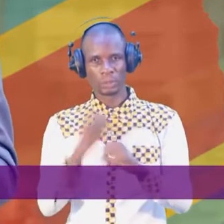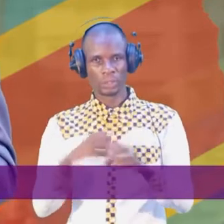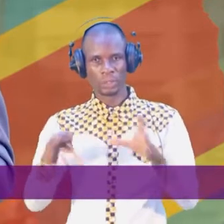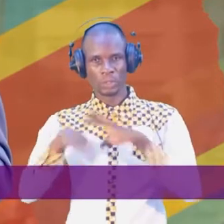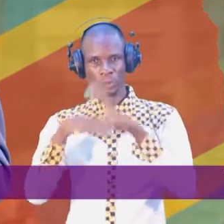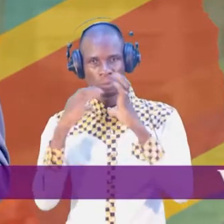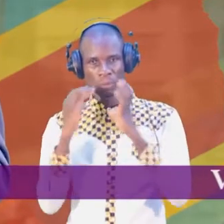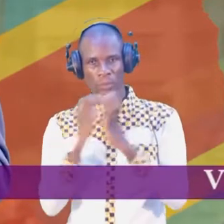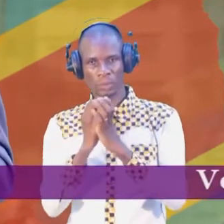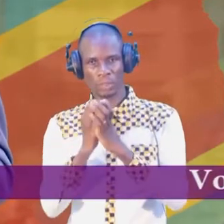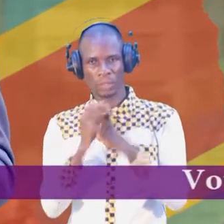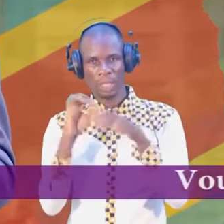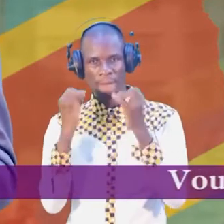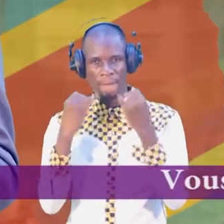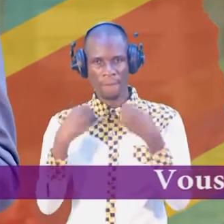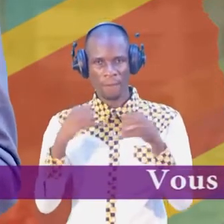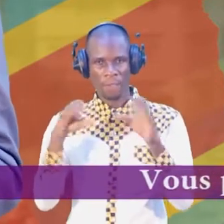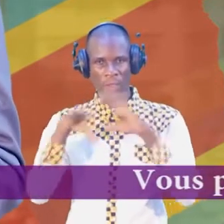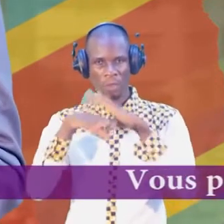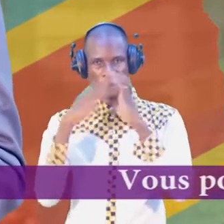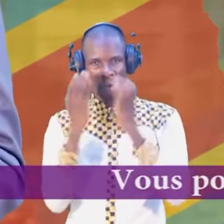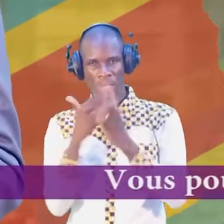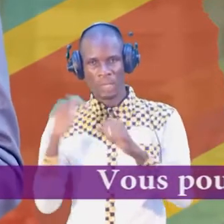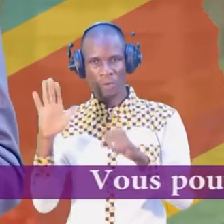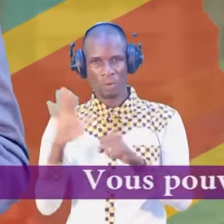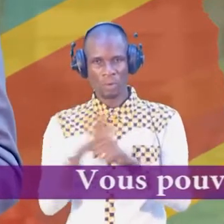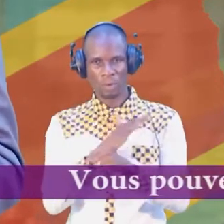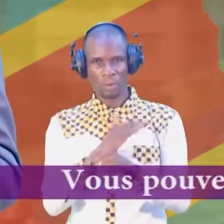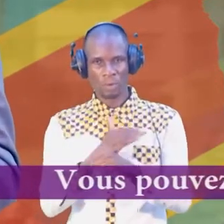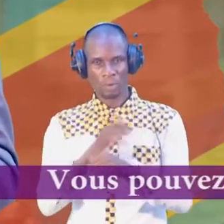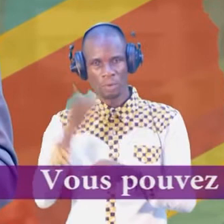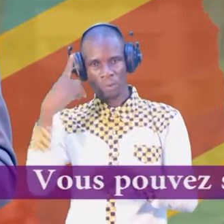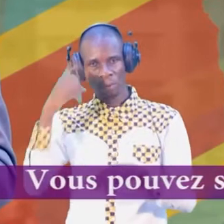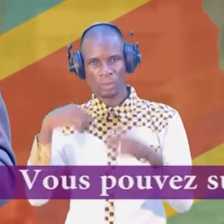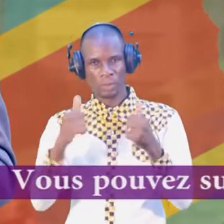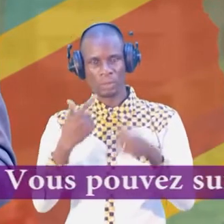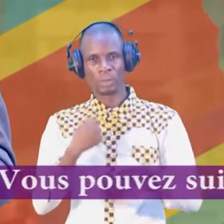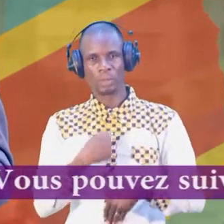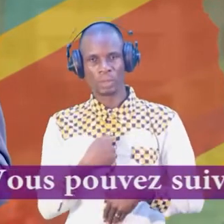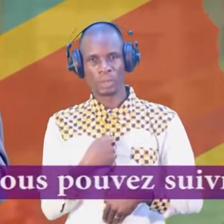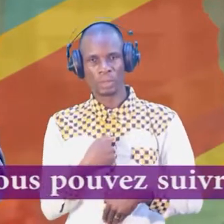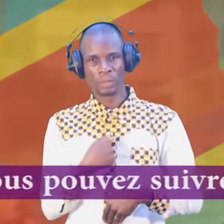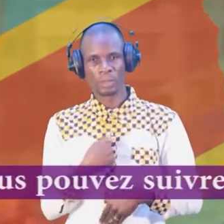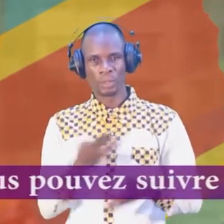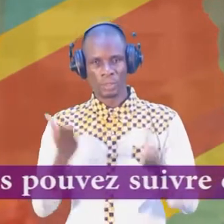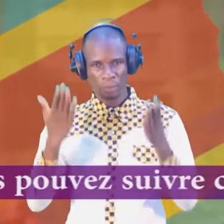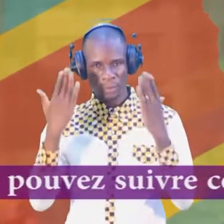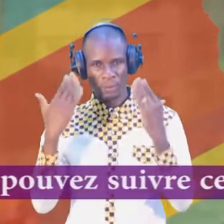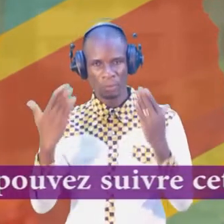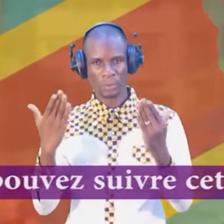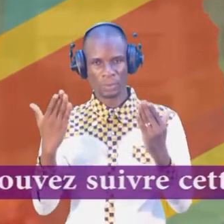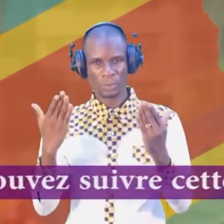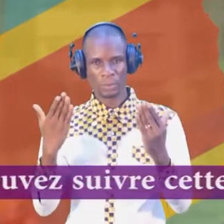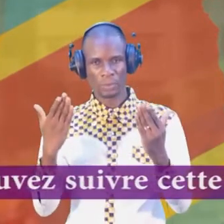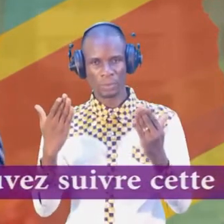salema manso mabongisama manso makokisama pona lobiko yango Dieu